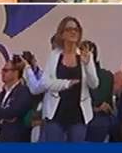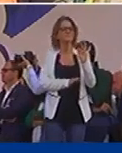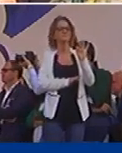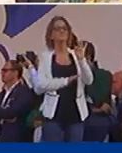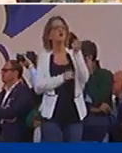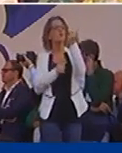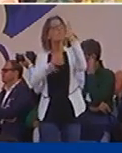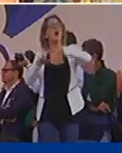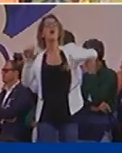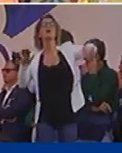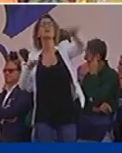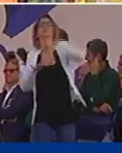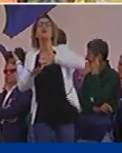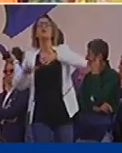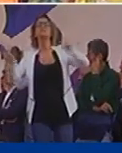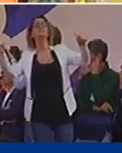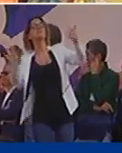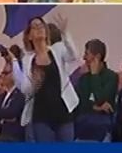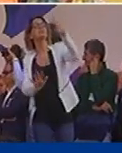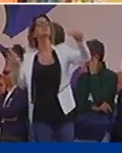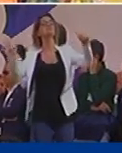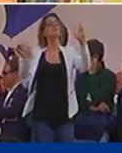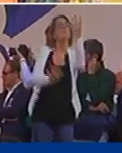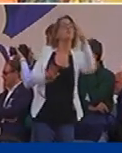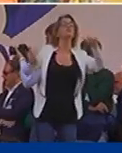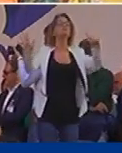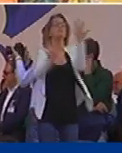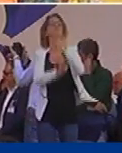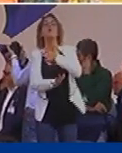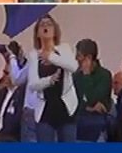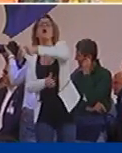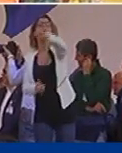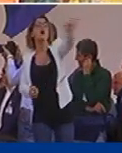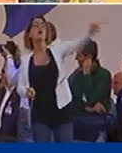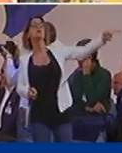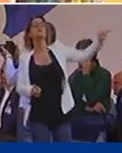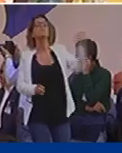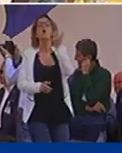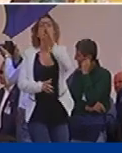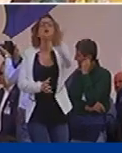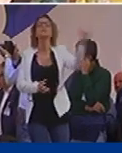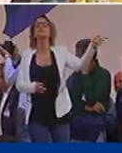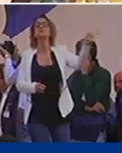Quanti di voi hanno 63, 64 o 65 anni?